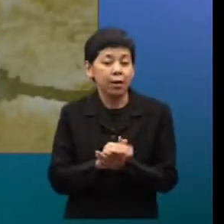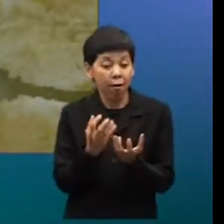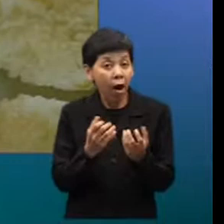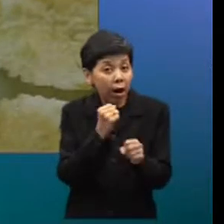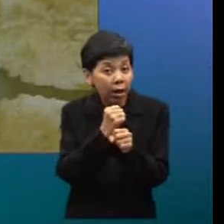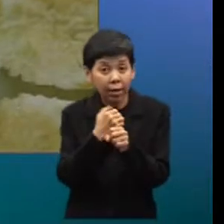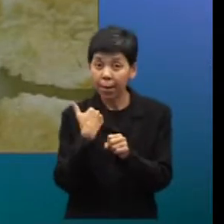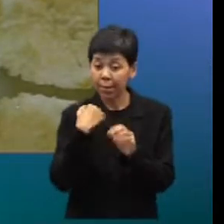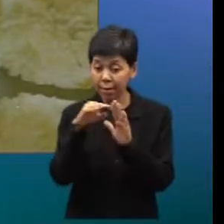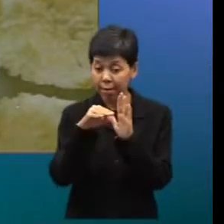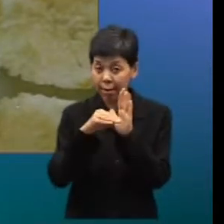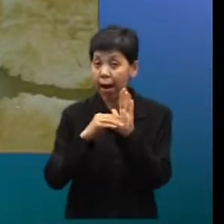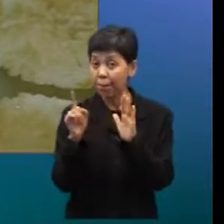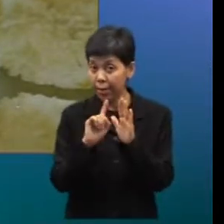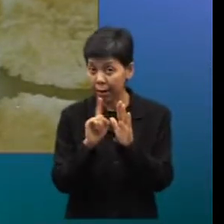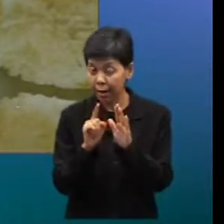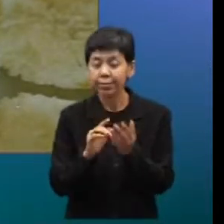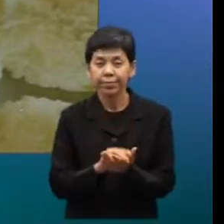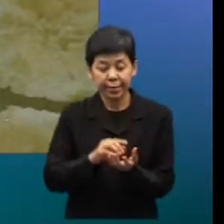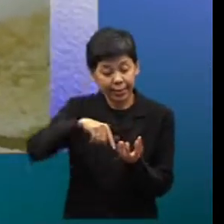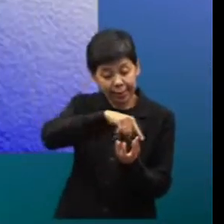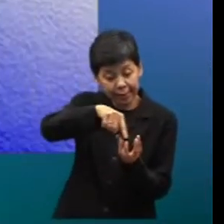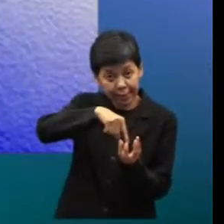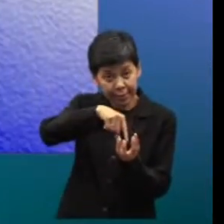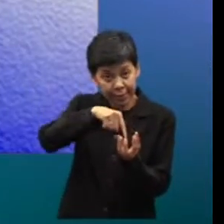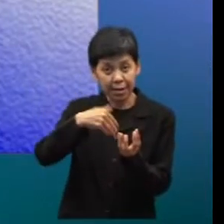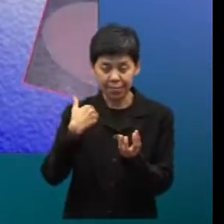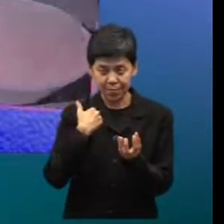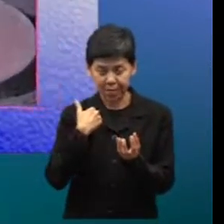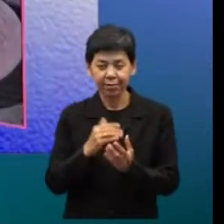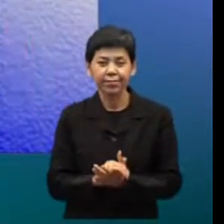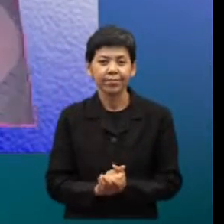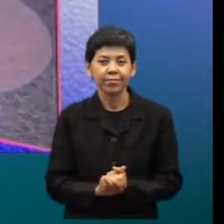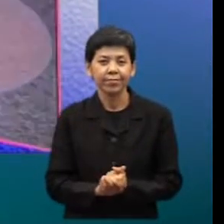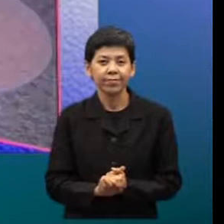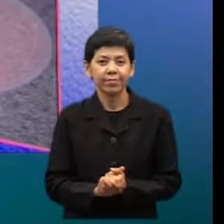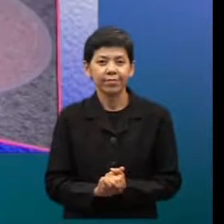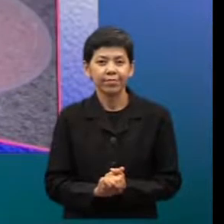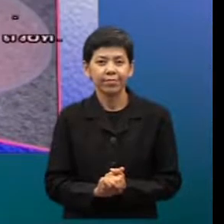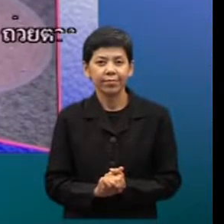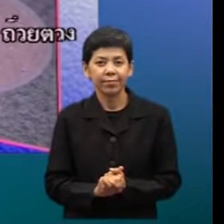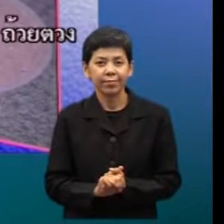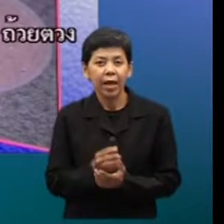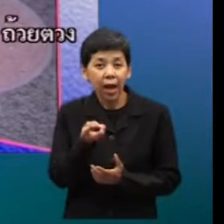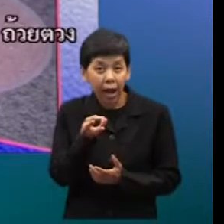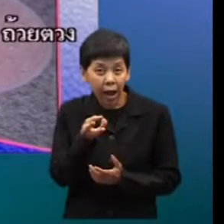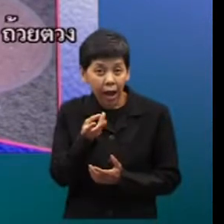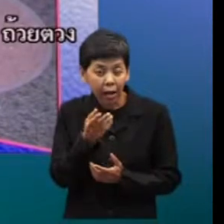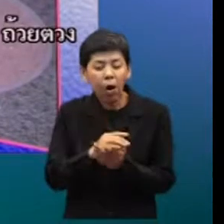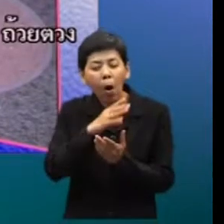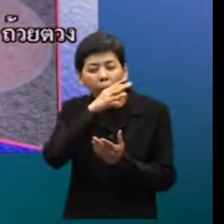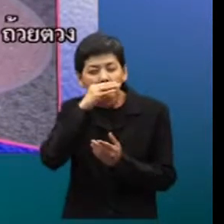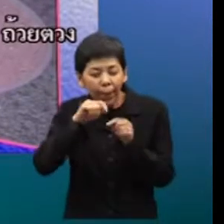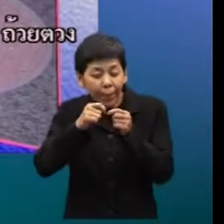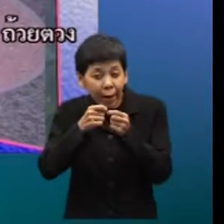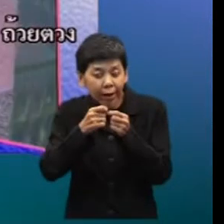ผสมสำหรับการทำแผ่นข้าวตังก่อนครับประกอบด้วยข้าวท่อนหอมมะลิ3ถ้วยต